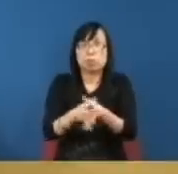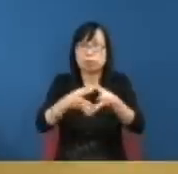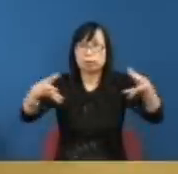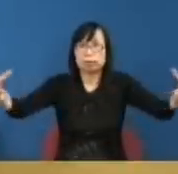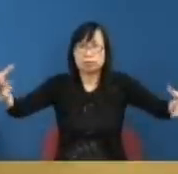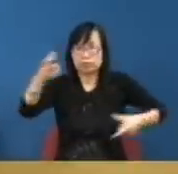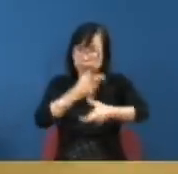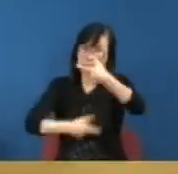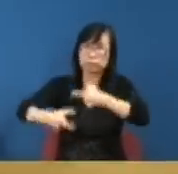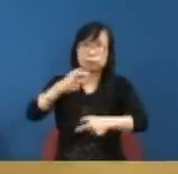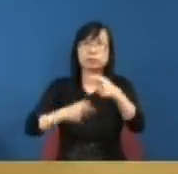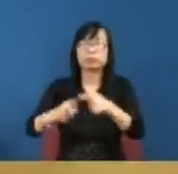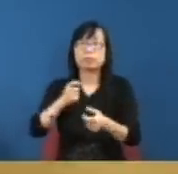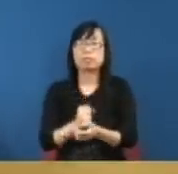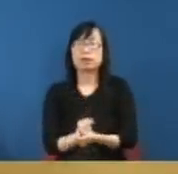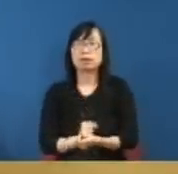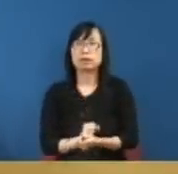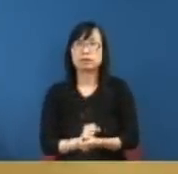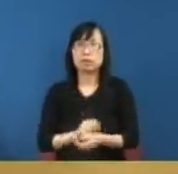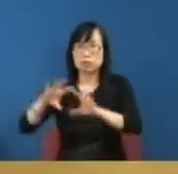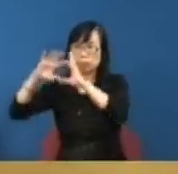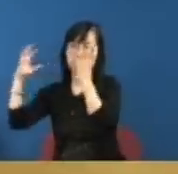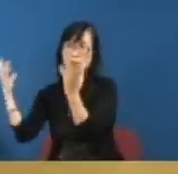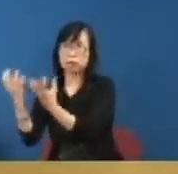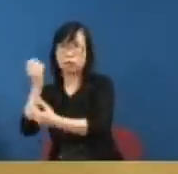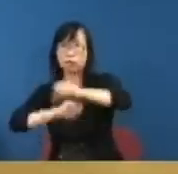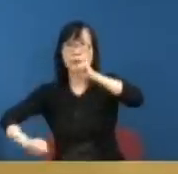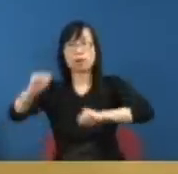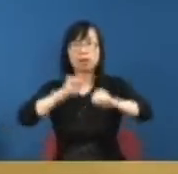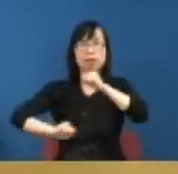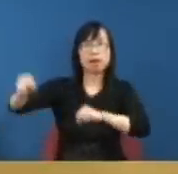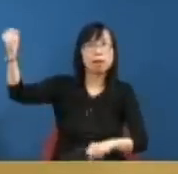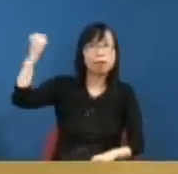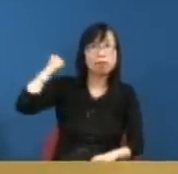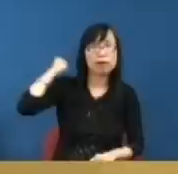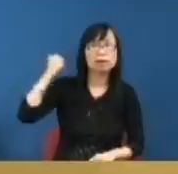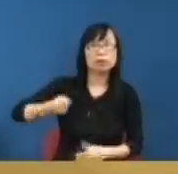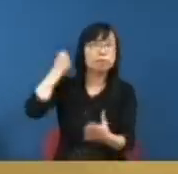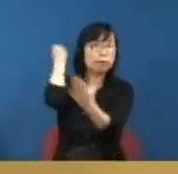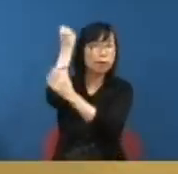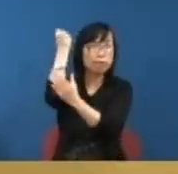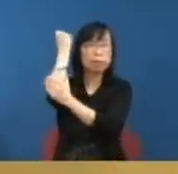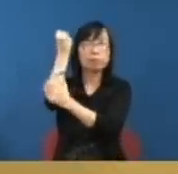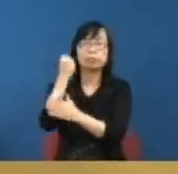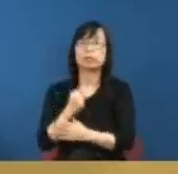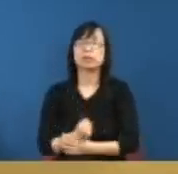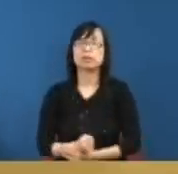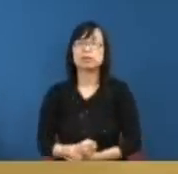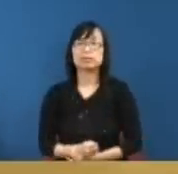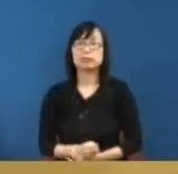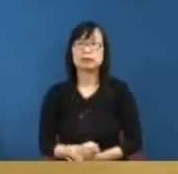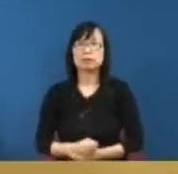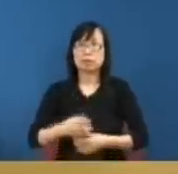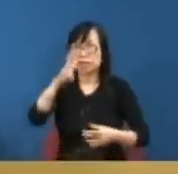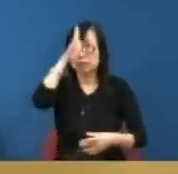係首當其衝嘅。即係話呢個群眾運動作為一個力量去反對呢